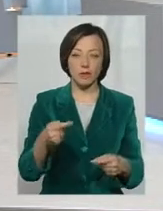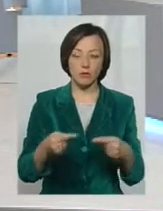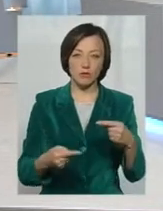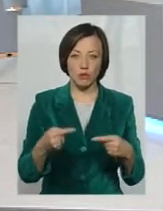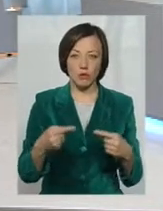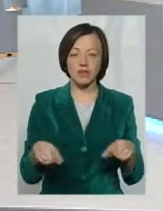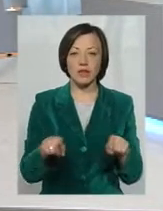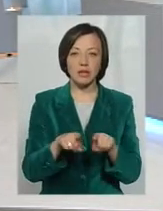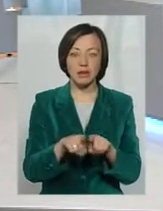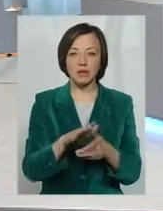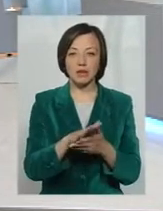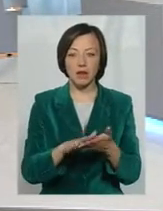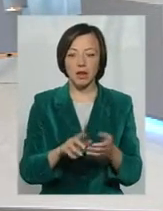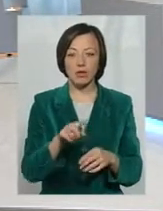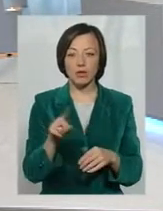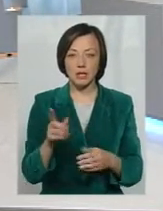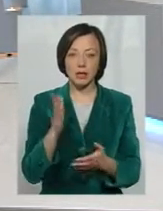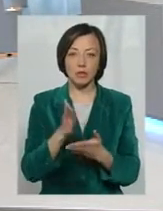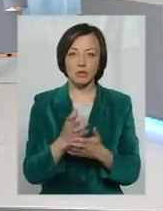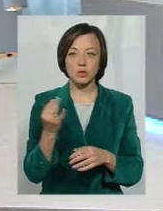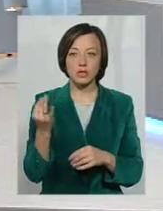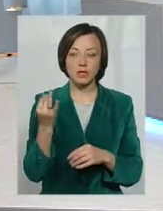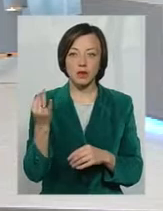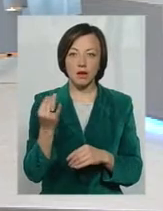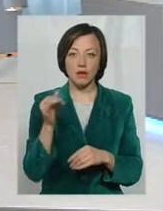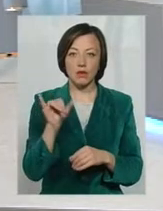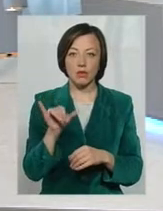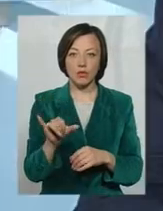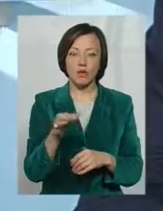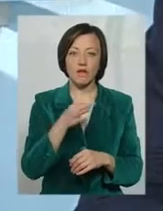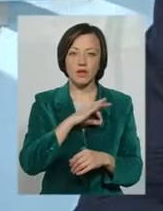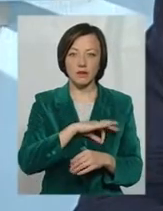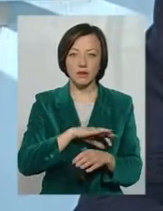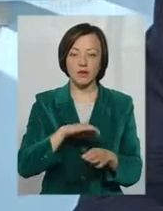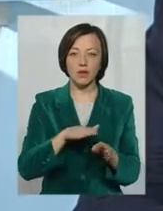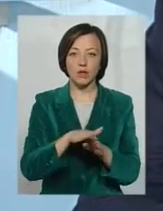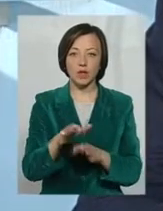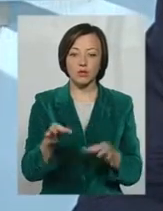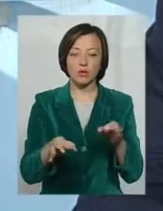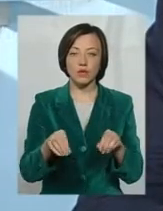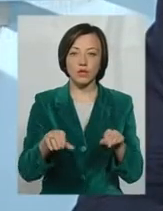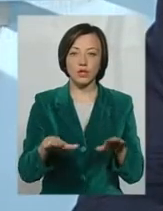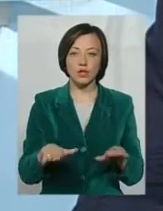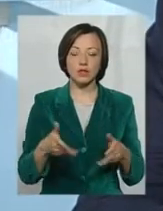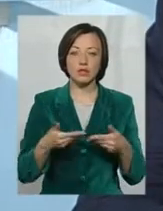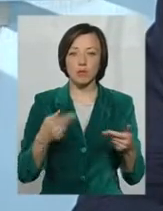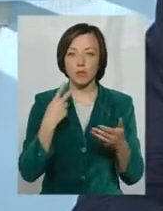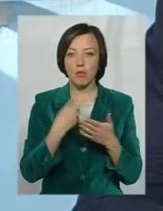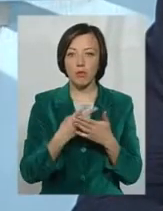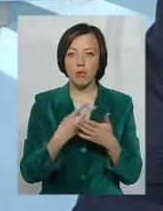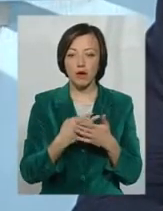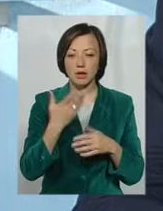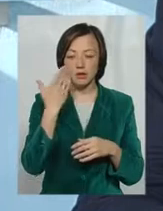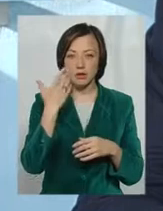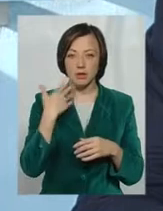далі. Таким чином, вони вже напряму зацікавлені у дійсно ефективному виконанні судових рішень. Ми побачили після